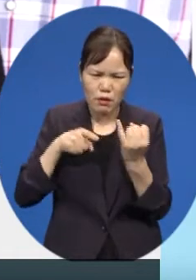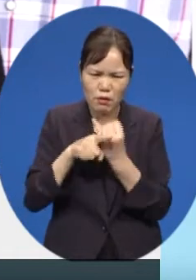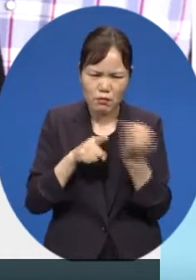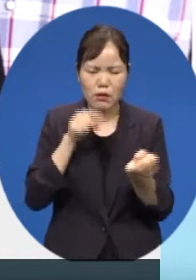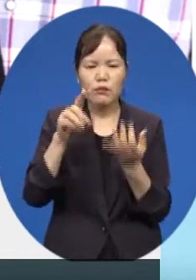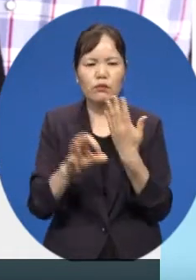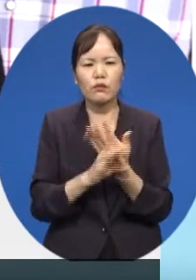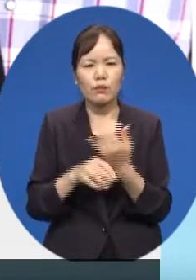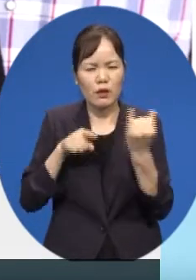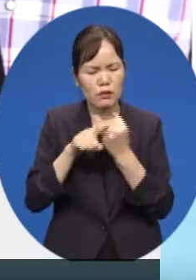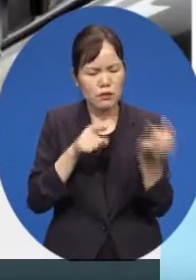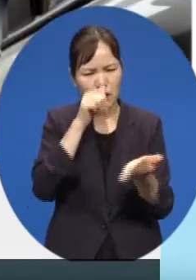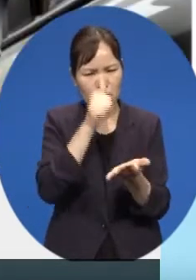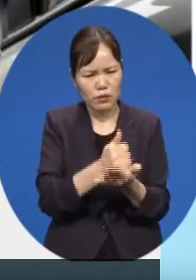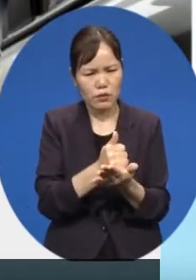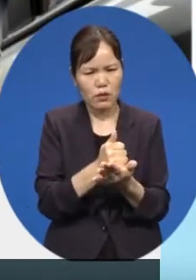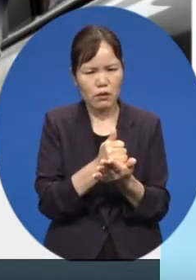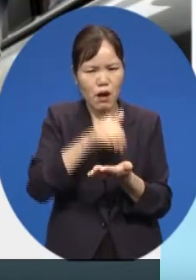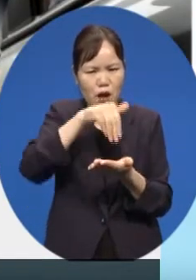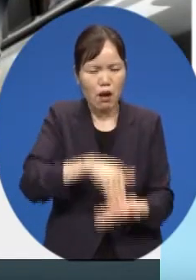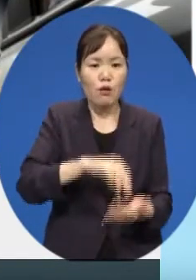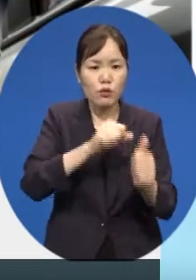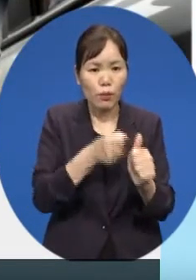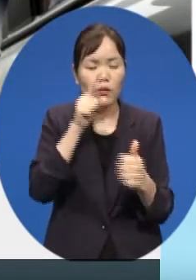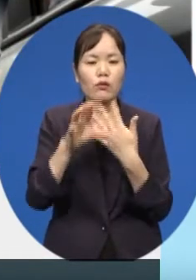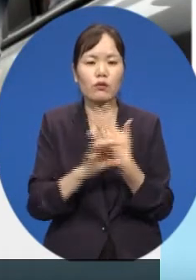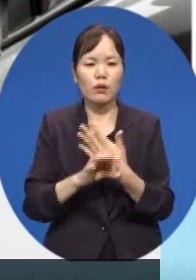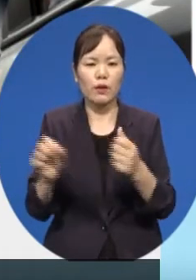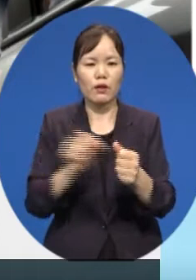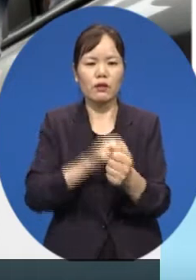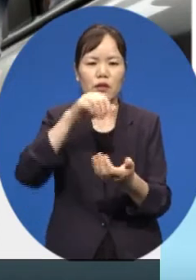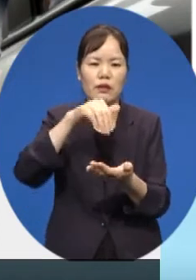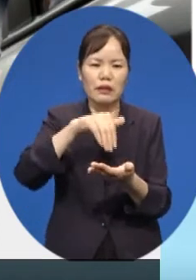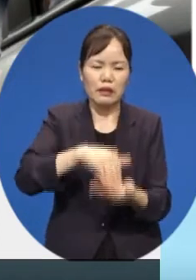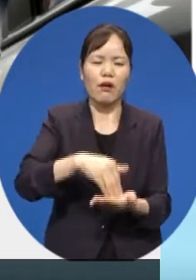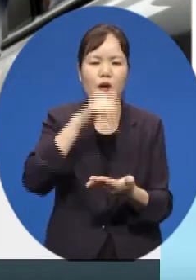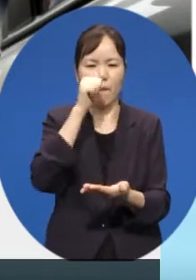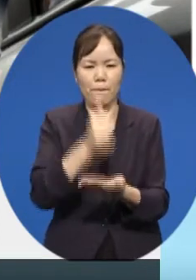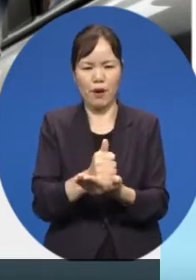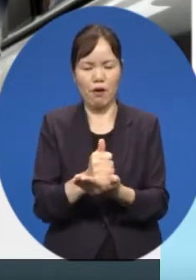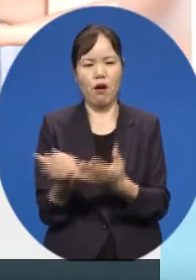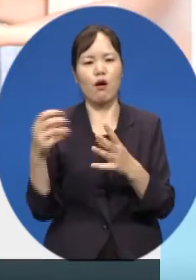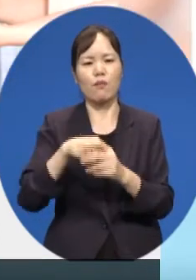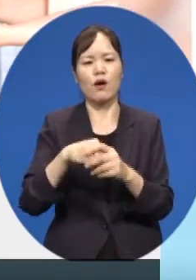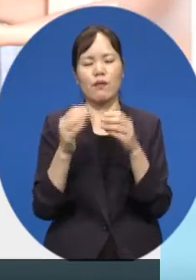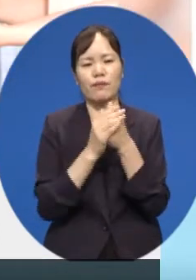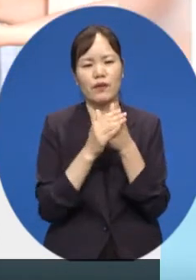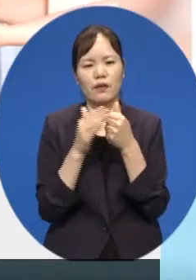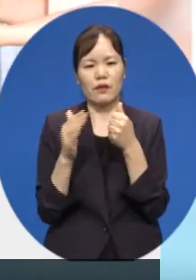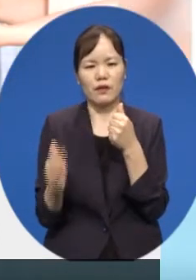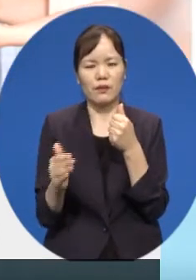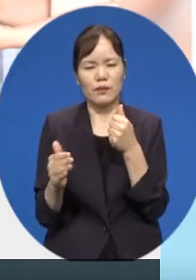죄 라는 것을 아동학대 살인이 가중처벌 하는거라면 그 아까 특강 법의 말하고 있는 살인지 포함될 수 있으니까 그 경우에도